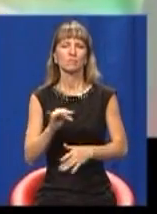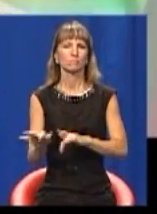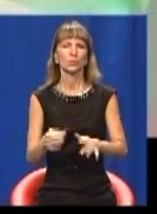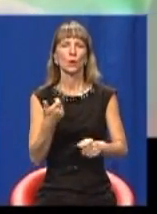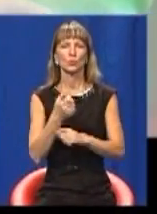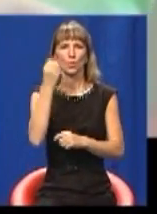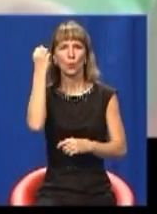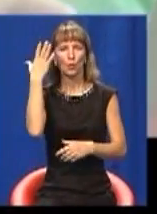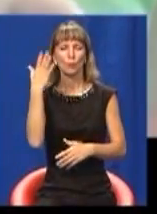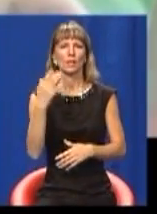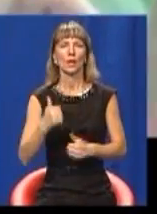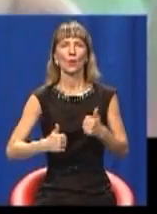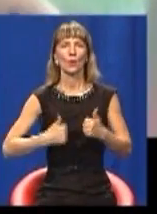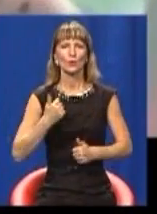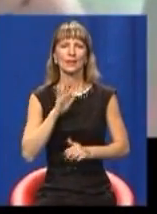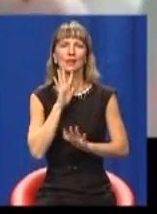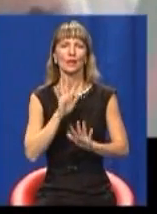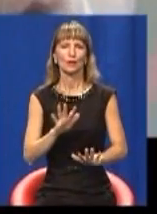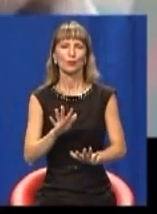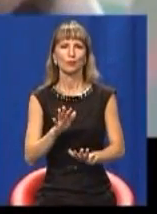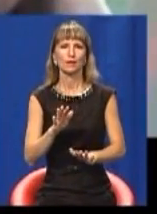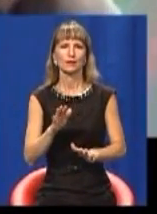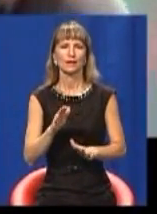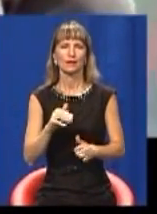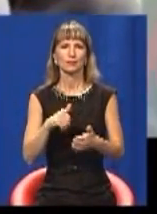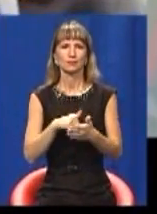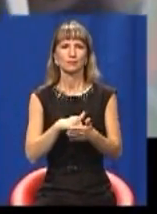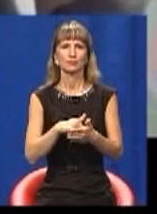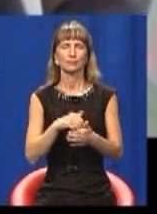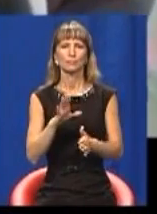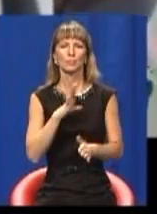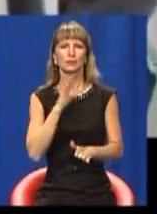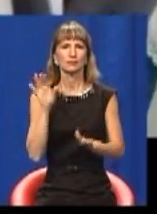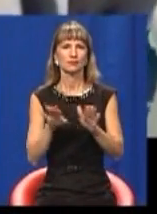розумні, недовірливі, горді і не люблять підлещуватися перед людиною.